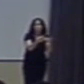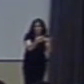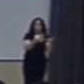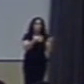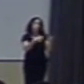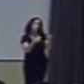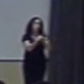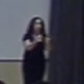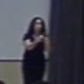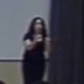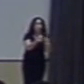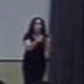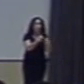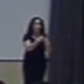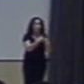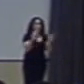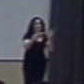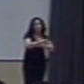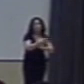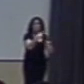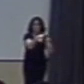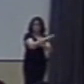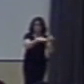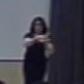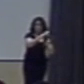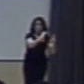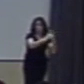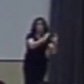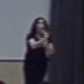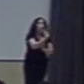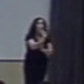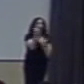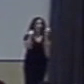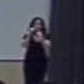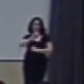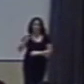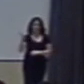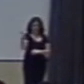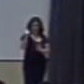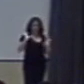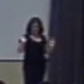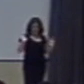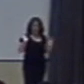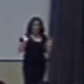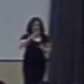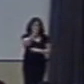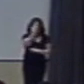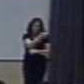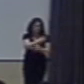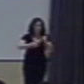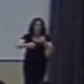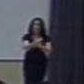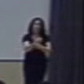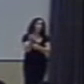pot ser un consum de mitjà de comunicació o un consum d'altres activitats. No? I veiem que primordialment el que estem